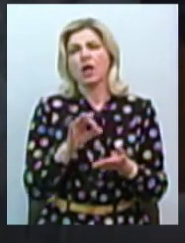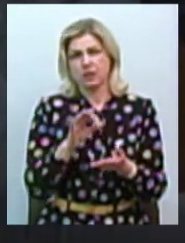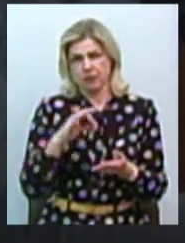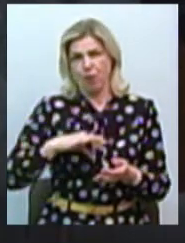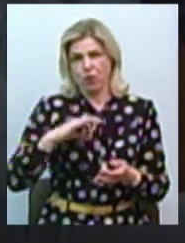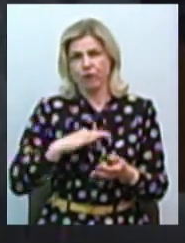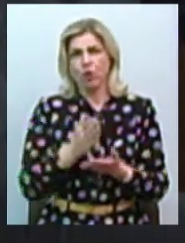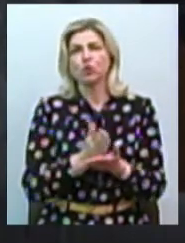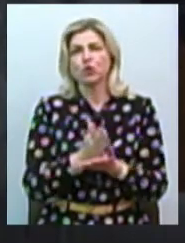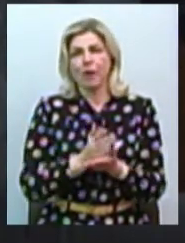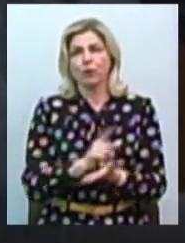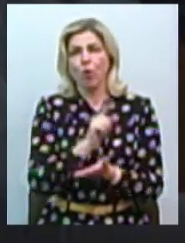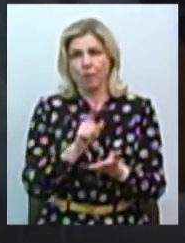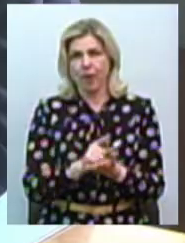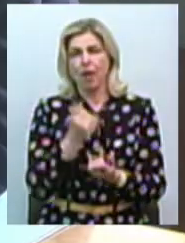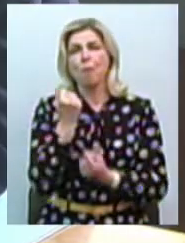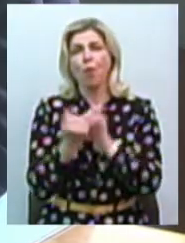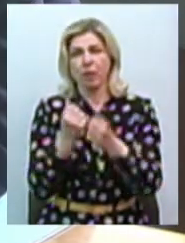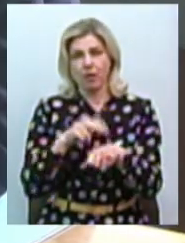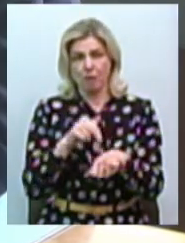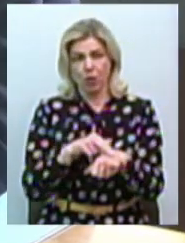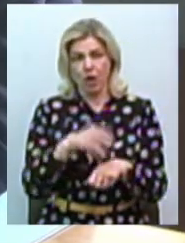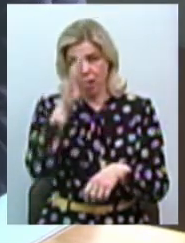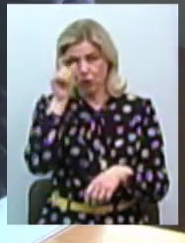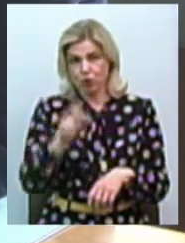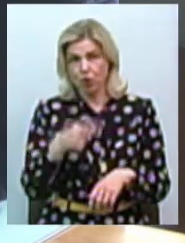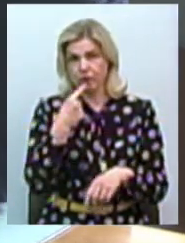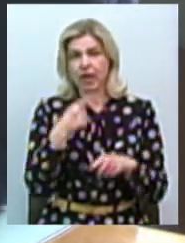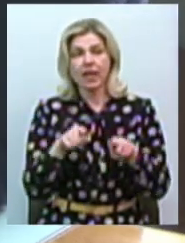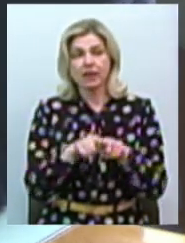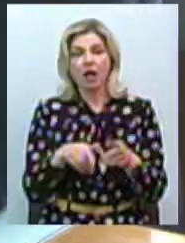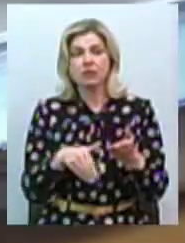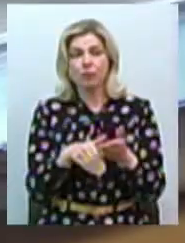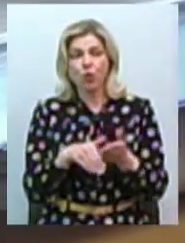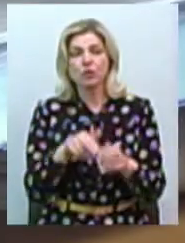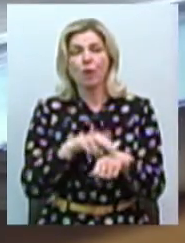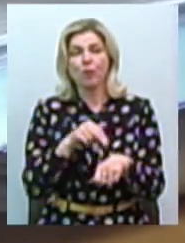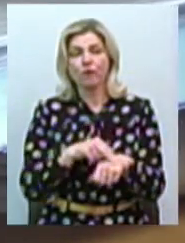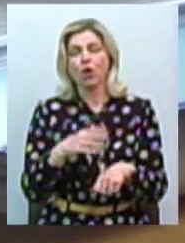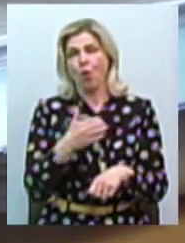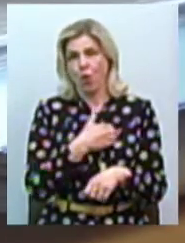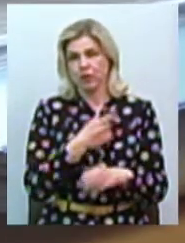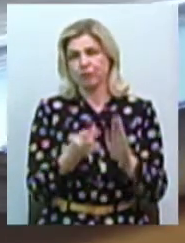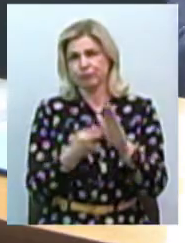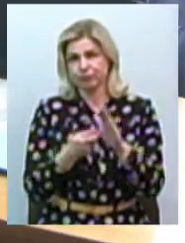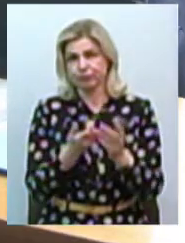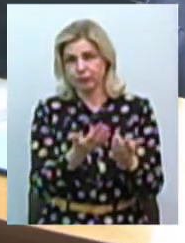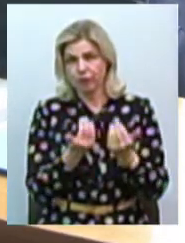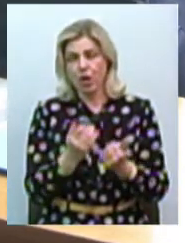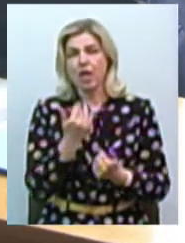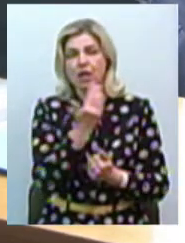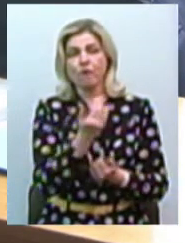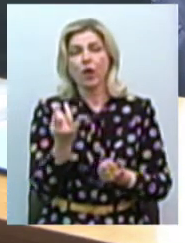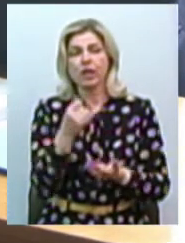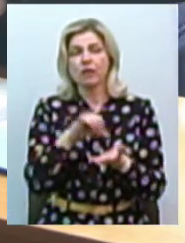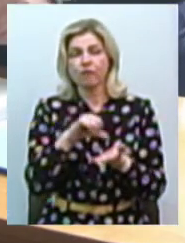та побиття його поліцейськими. Чоловік говорить, у такий спосіб правоохоронці вибивали з нього покази. Зараз його інтереси